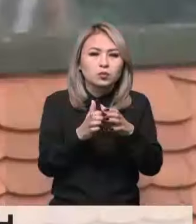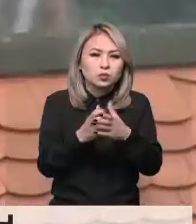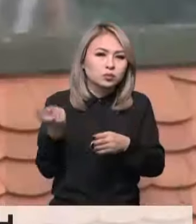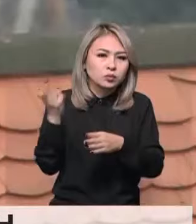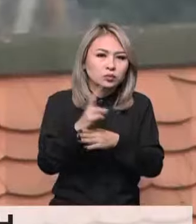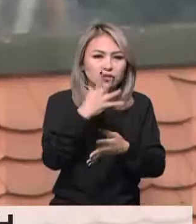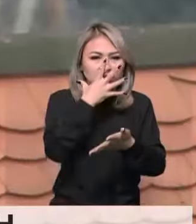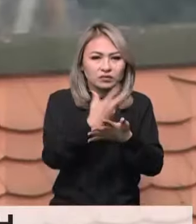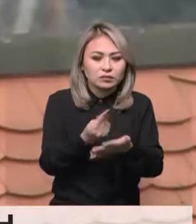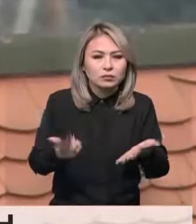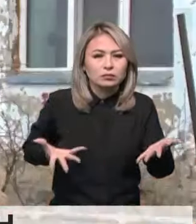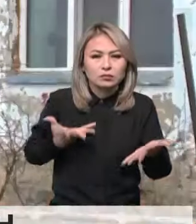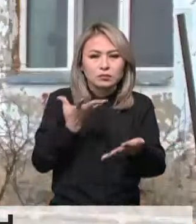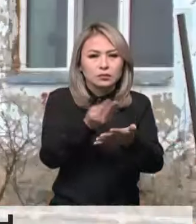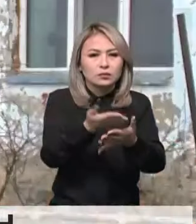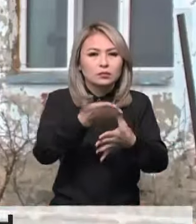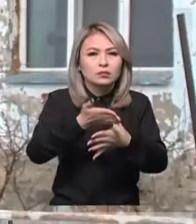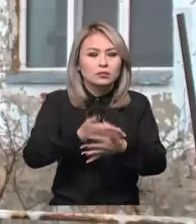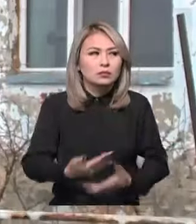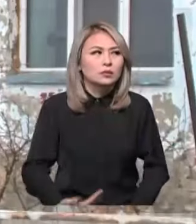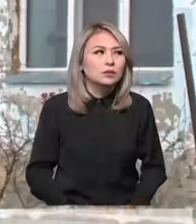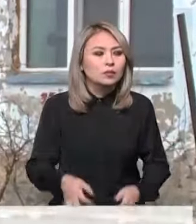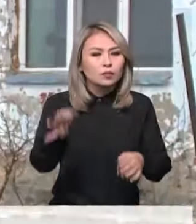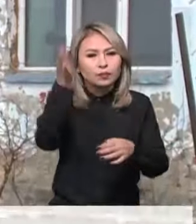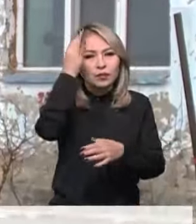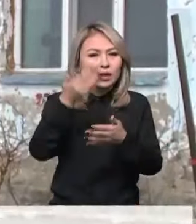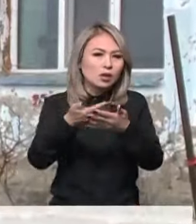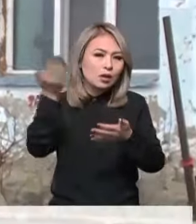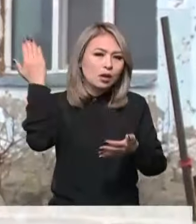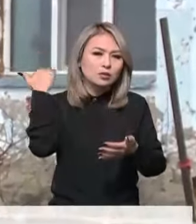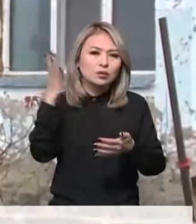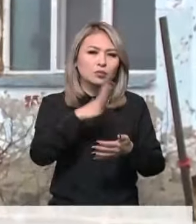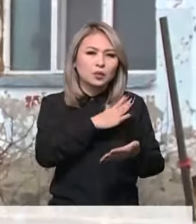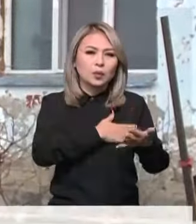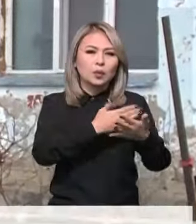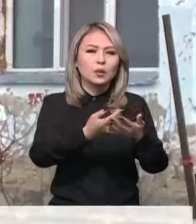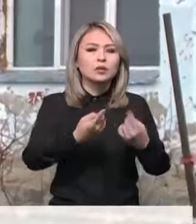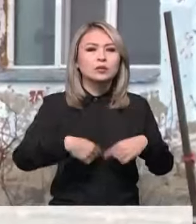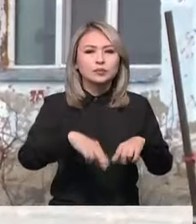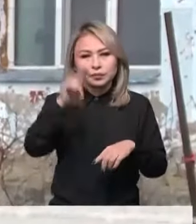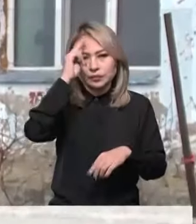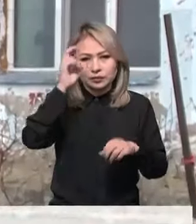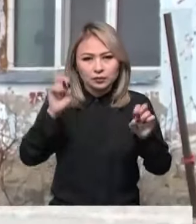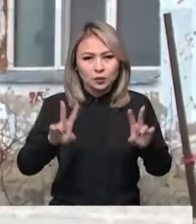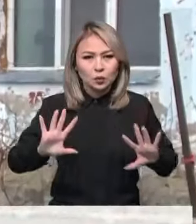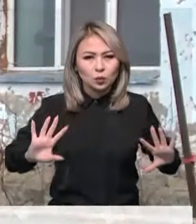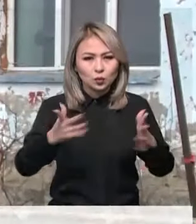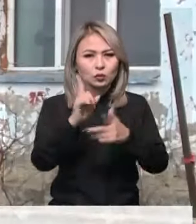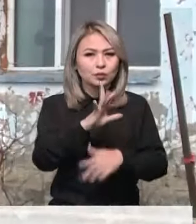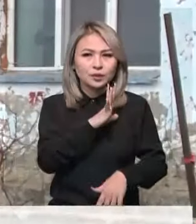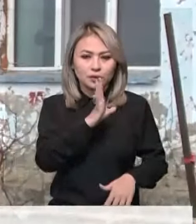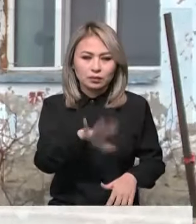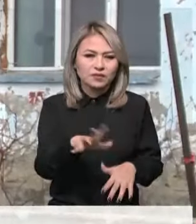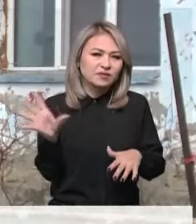өз қаражатына қолдау көрсетіп жатады. Мобильді топтың құрамында қоғам белсенділері мен білім бөлімінің мамандары бар. Қайғылы жағдайды болдырмау